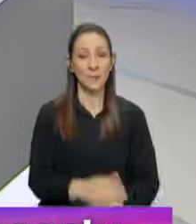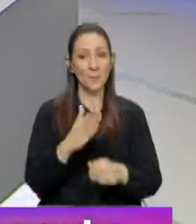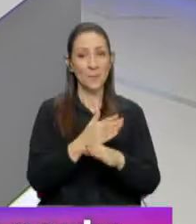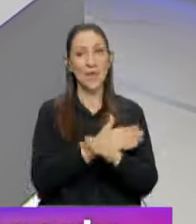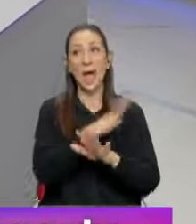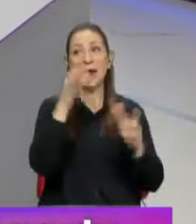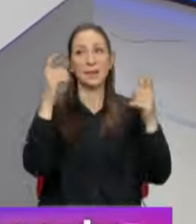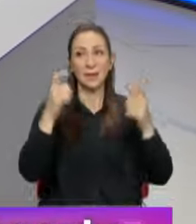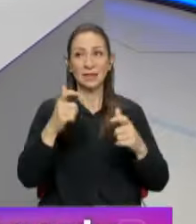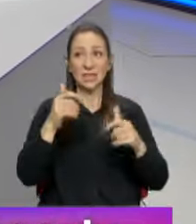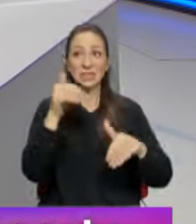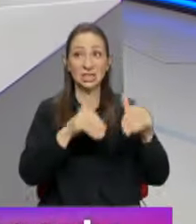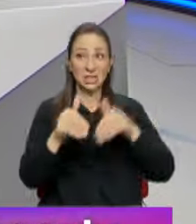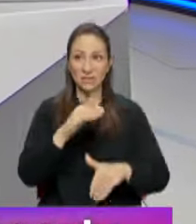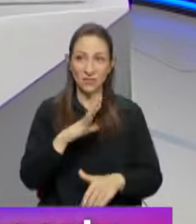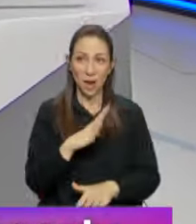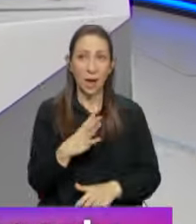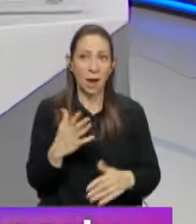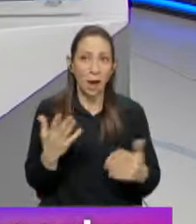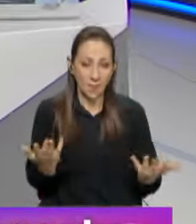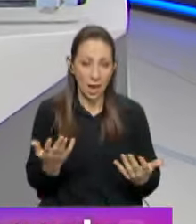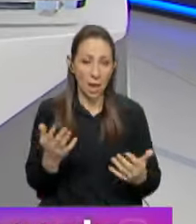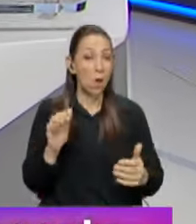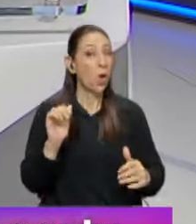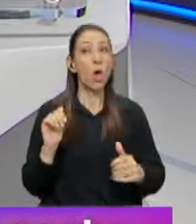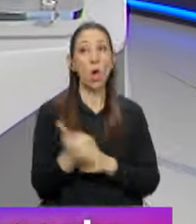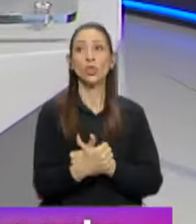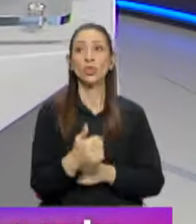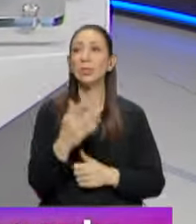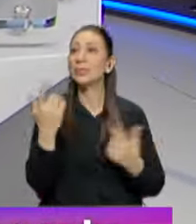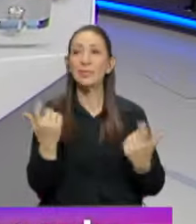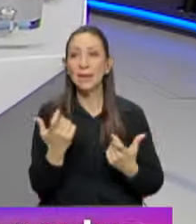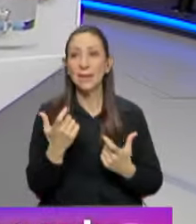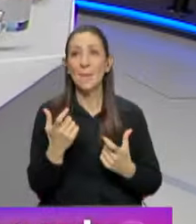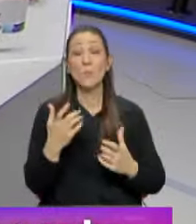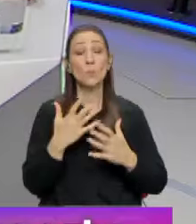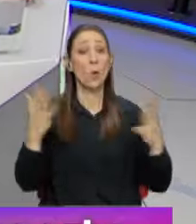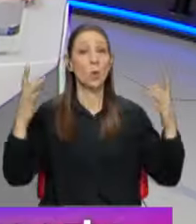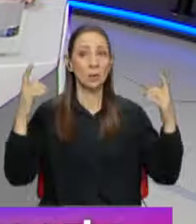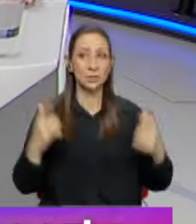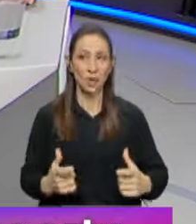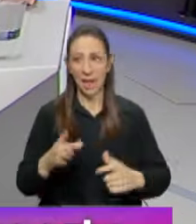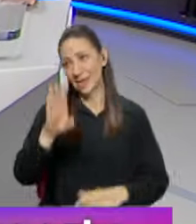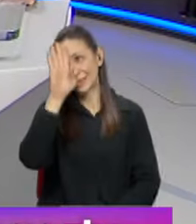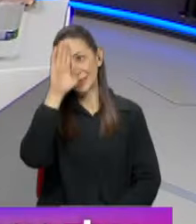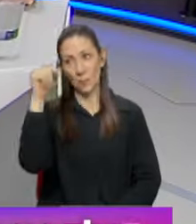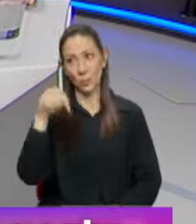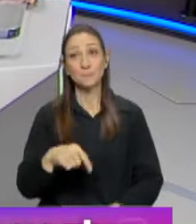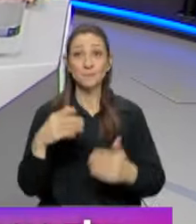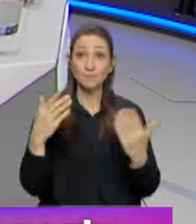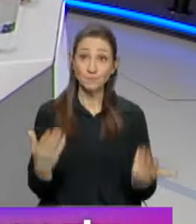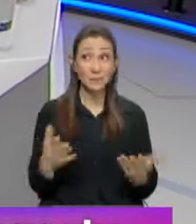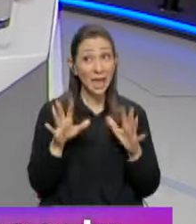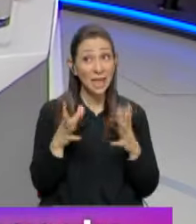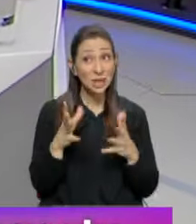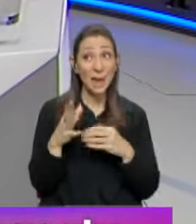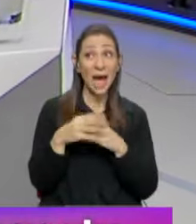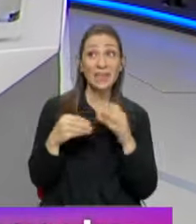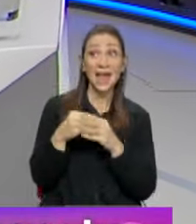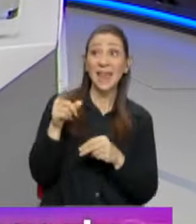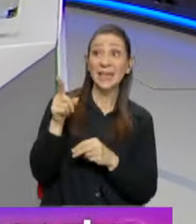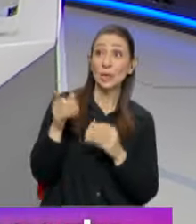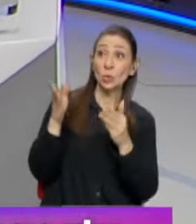Memleketin her yerinde seçim var ama öne çıkan yer, adres mega kent İstanbul. Peki acaba